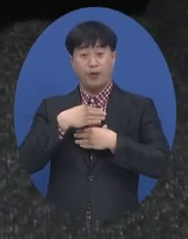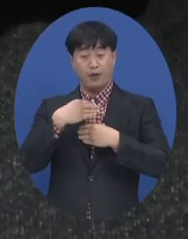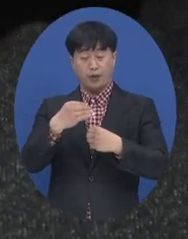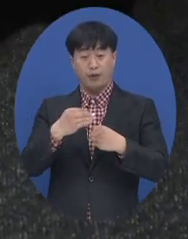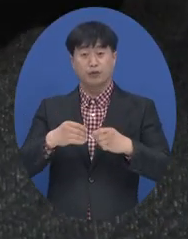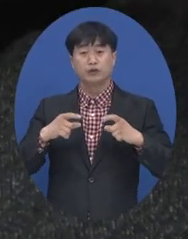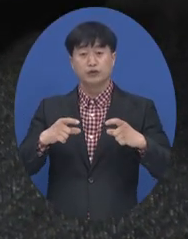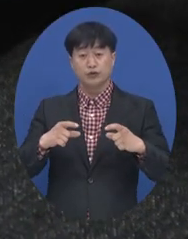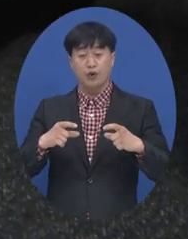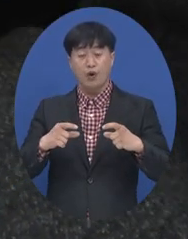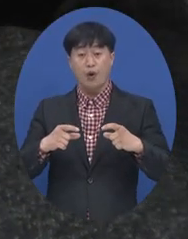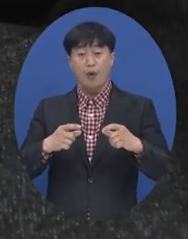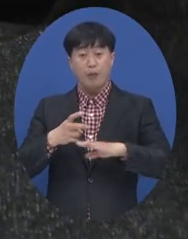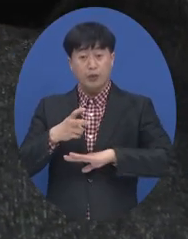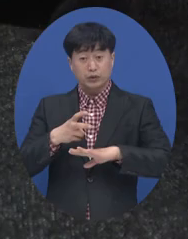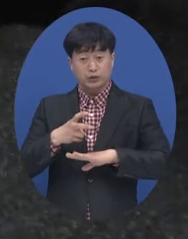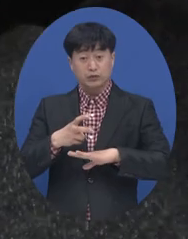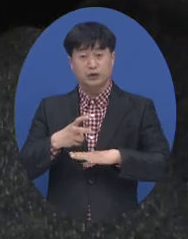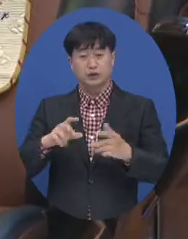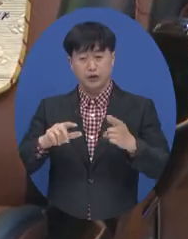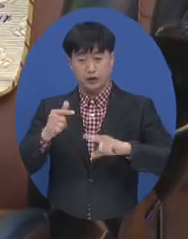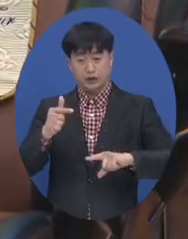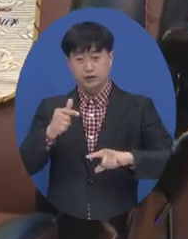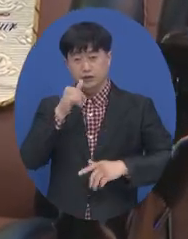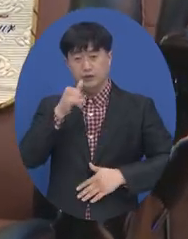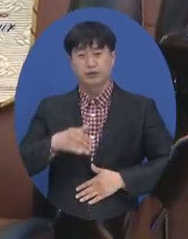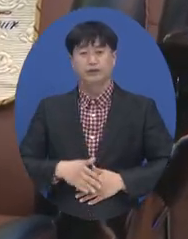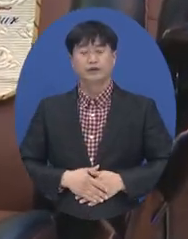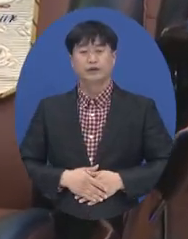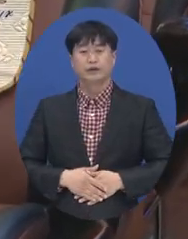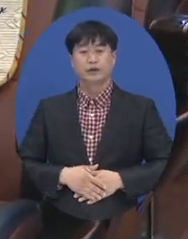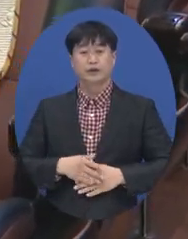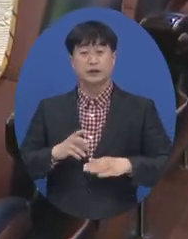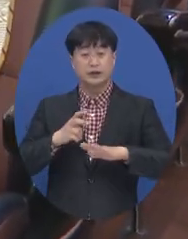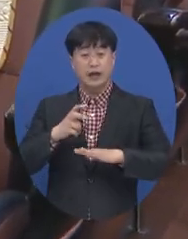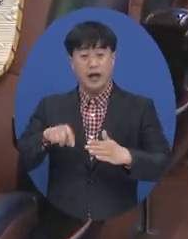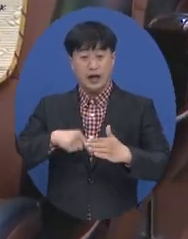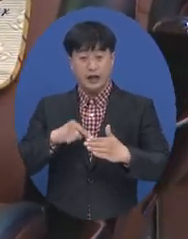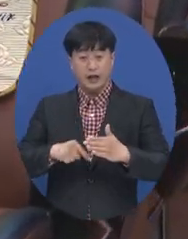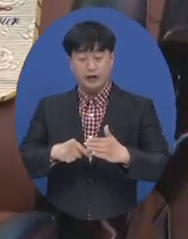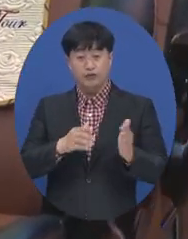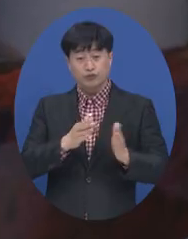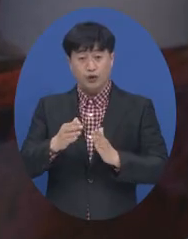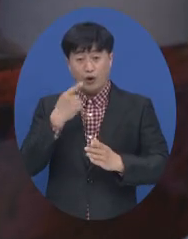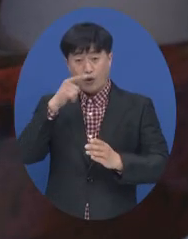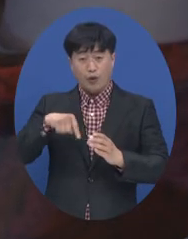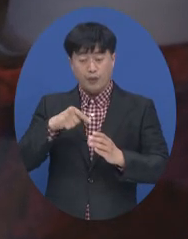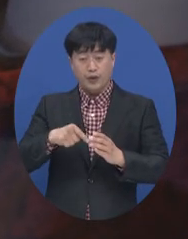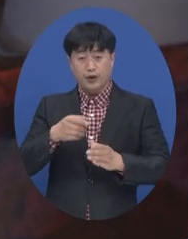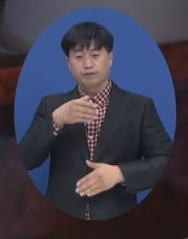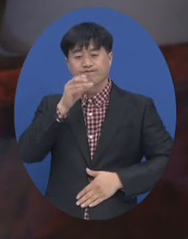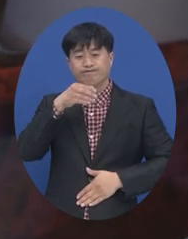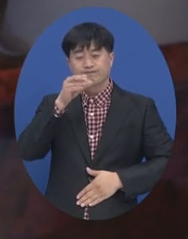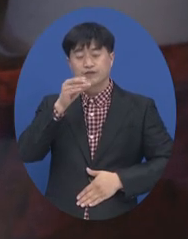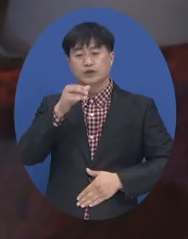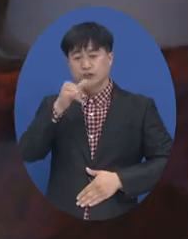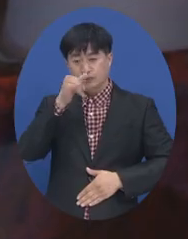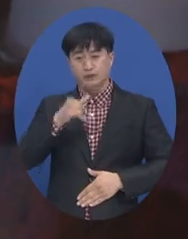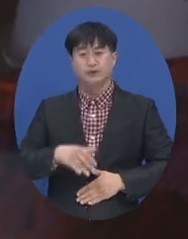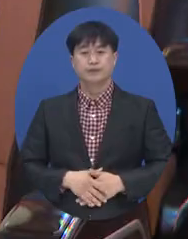일반 광역버스와 차이가 크게 납니다. 차 안에서 준비된 커피를 타 마시며 가는 승객도